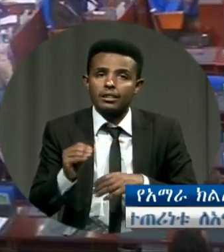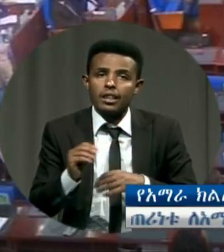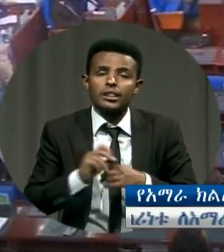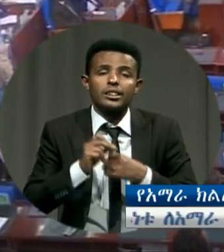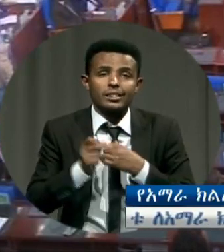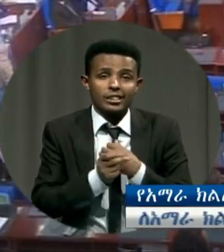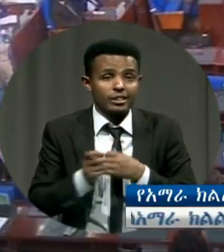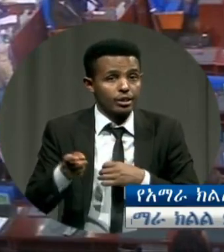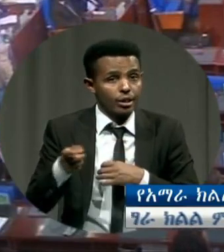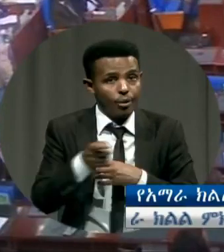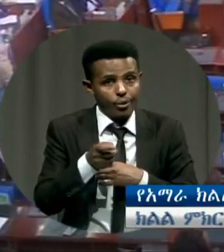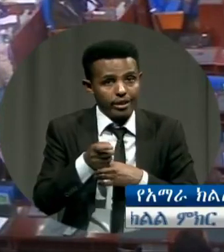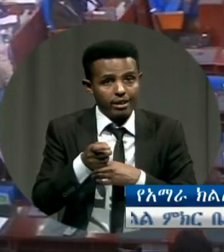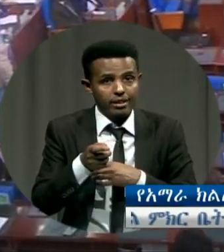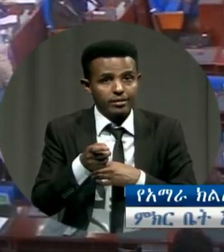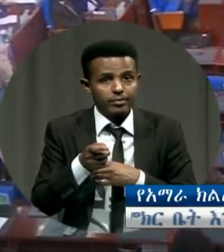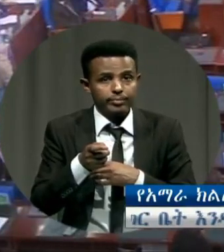ድርጅት ከሆነ